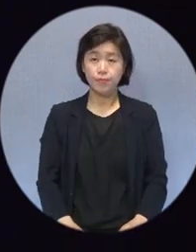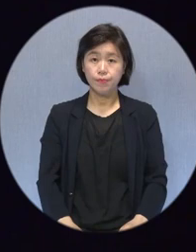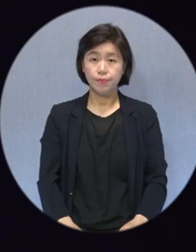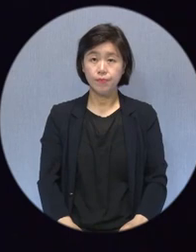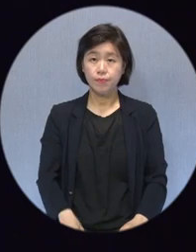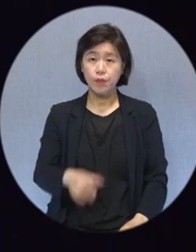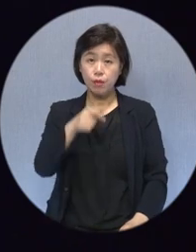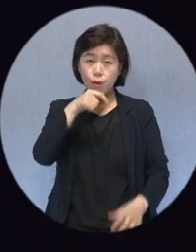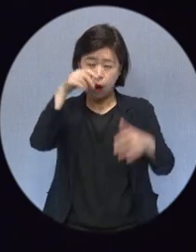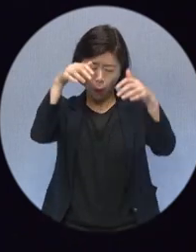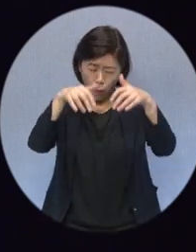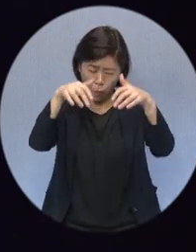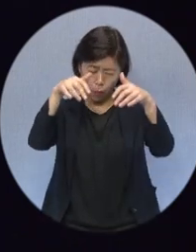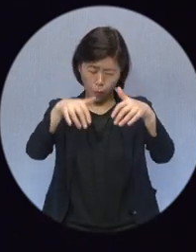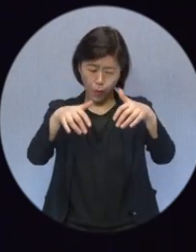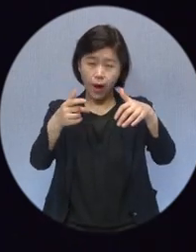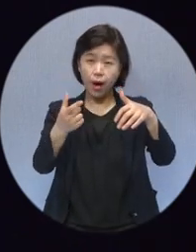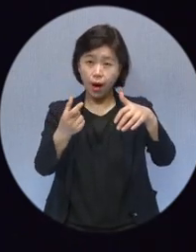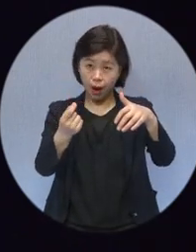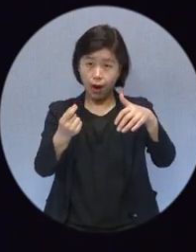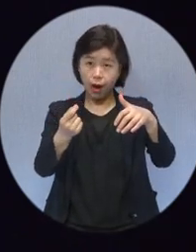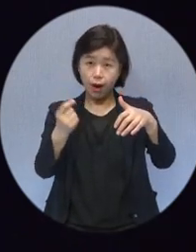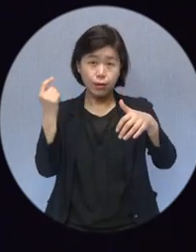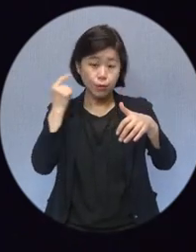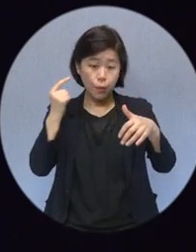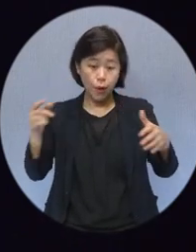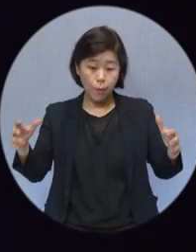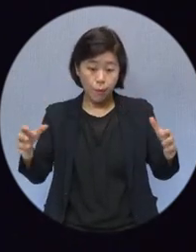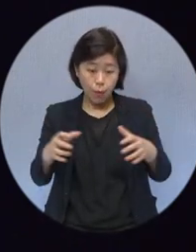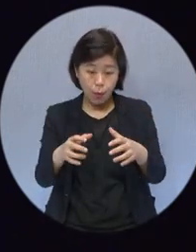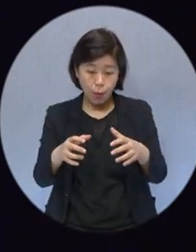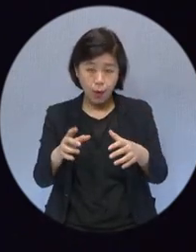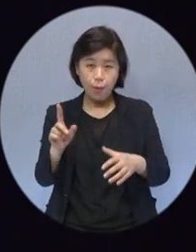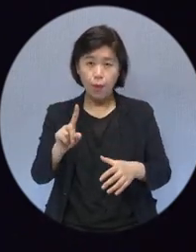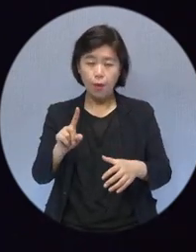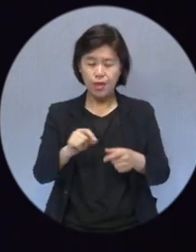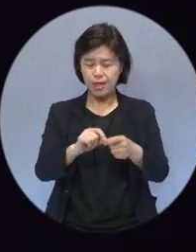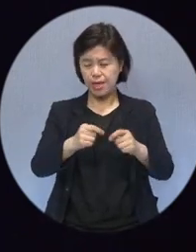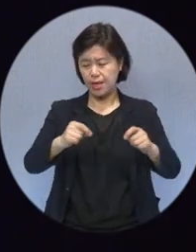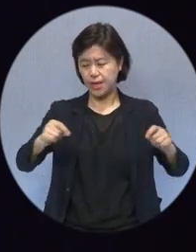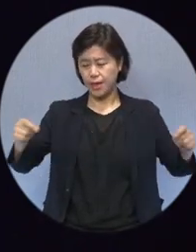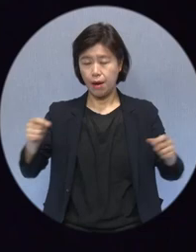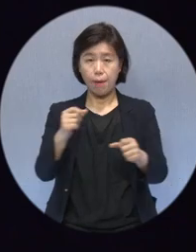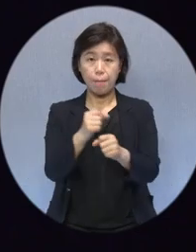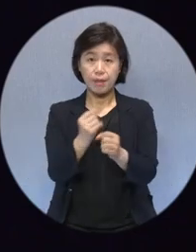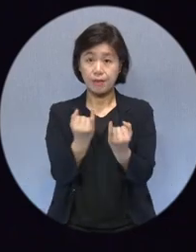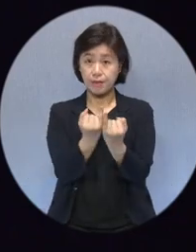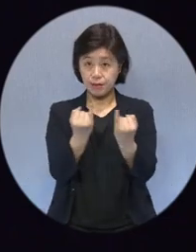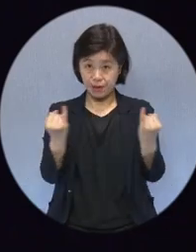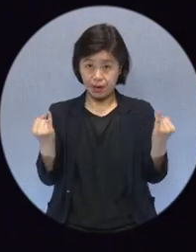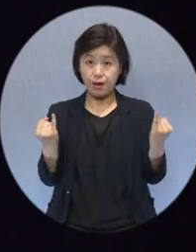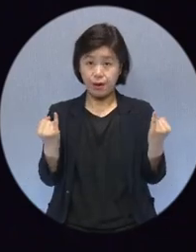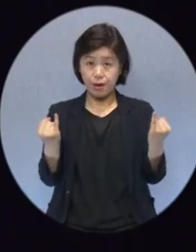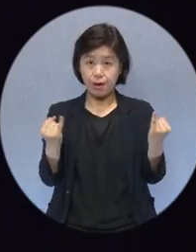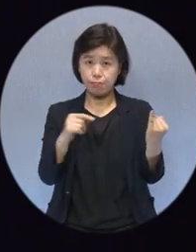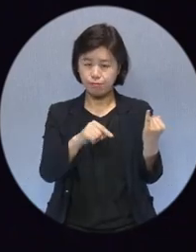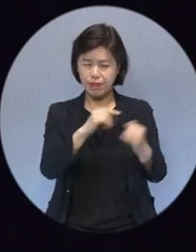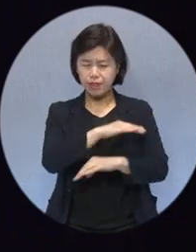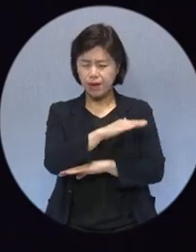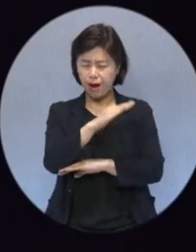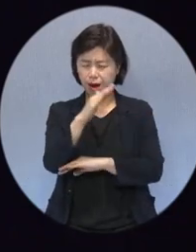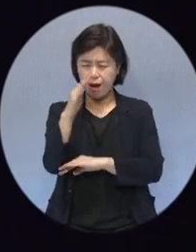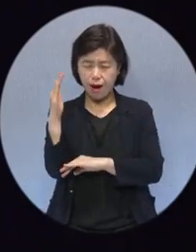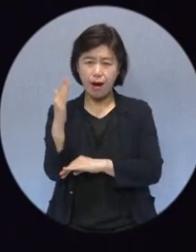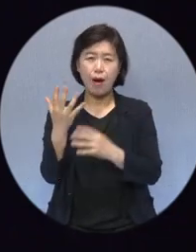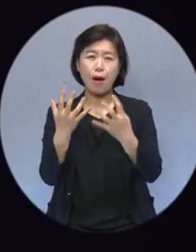소나기를 모아서 긴 끈을 만드는 처녀들은 사연의 직공.